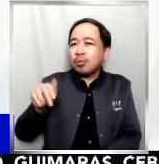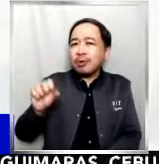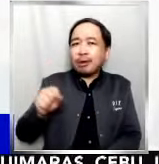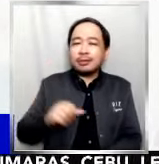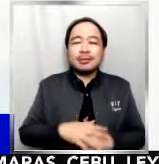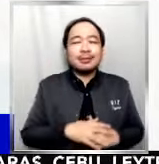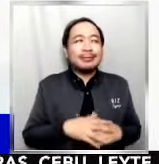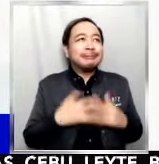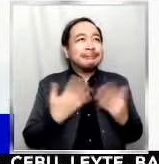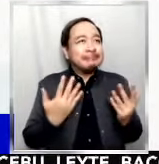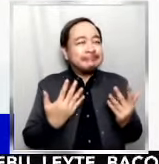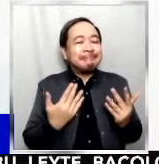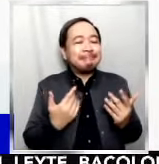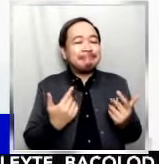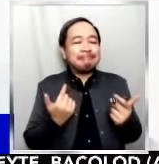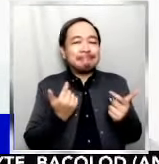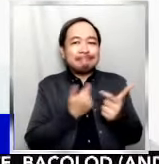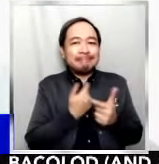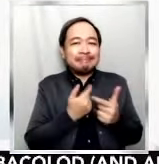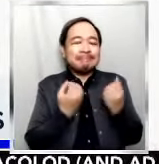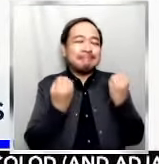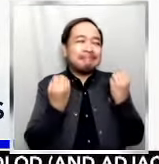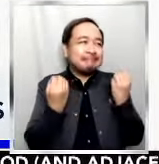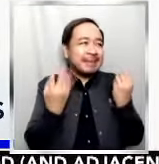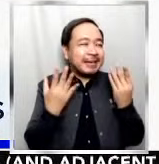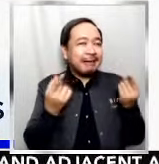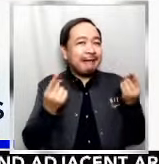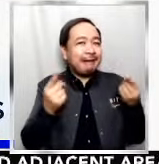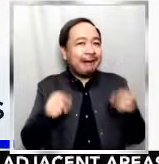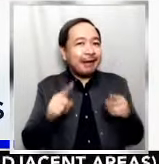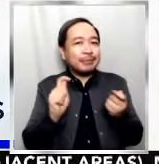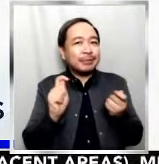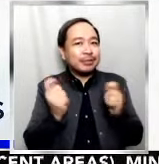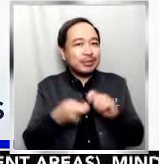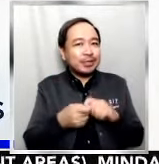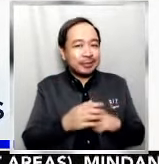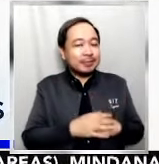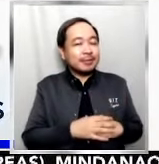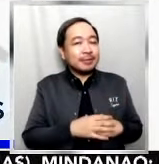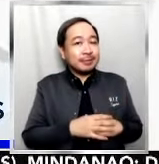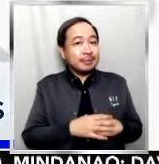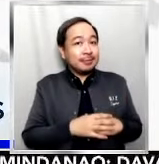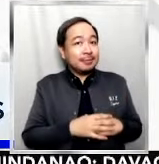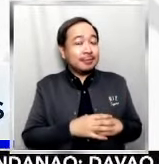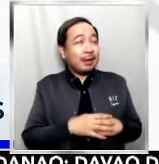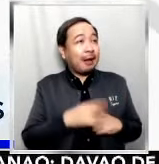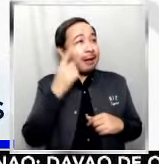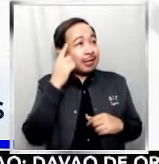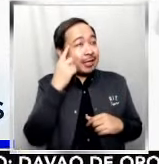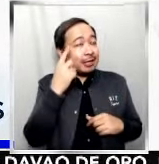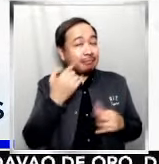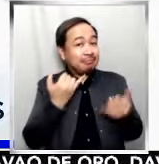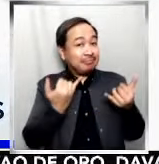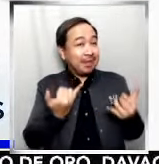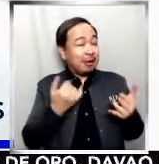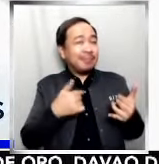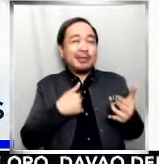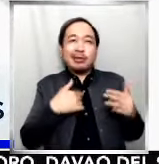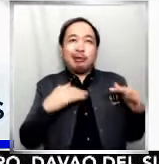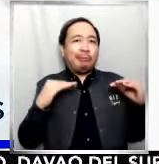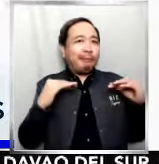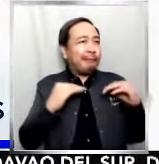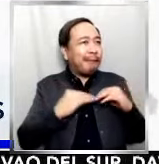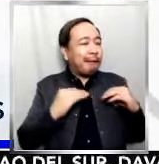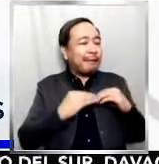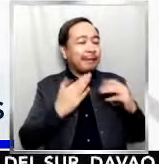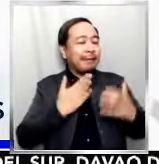Oh, a lot of things, di ba? I think I'm happier. I don't know, it's just